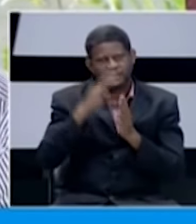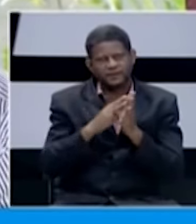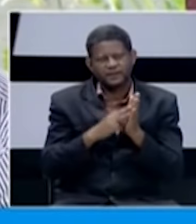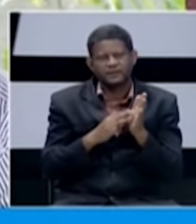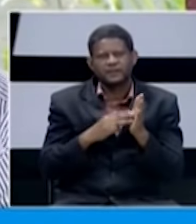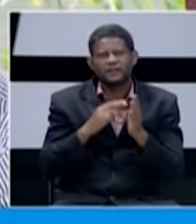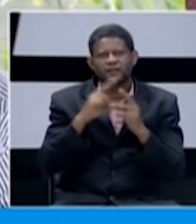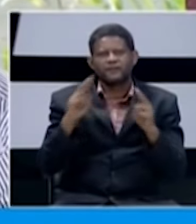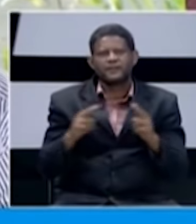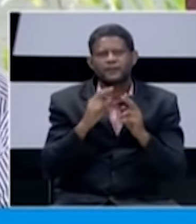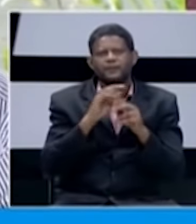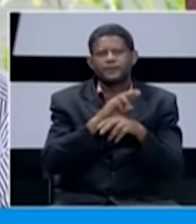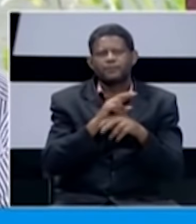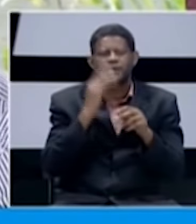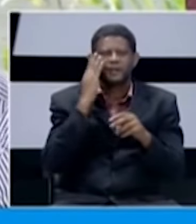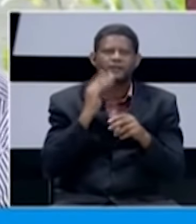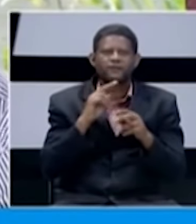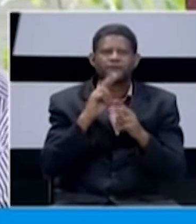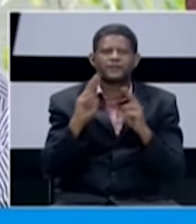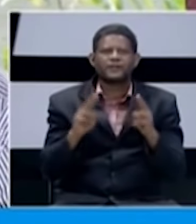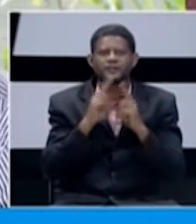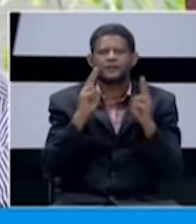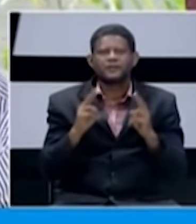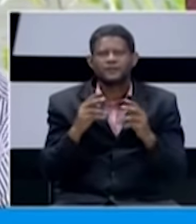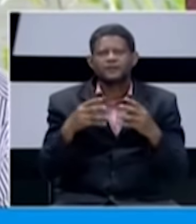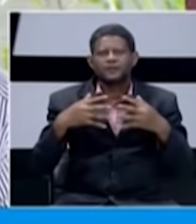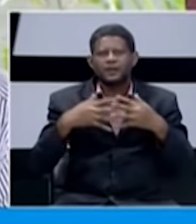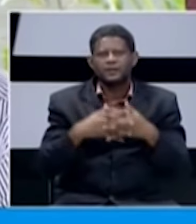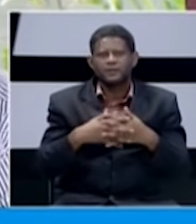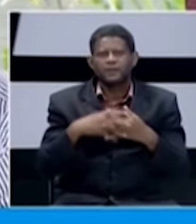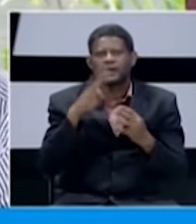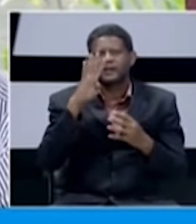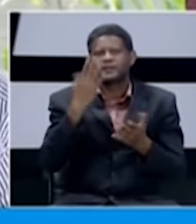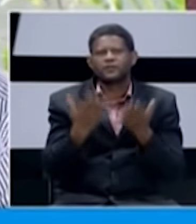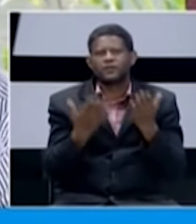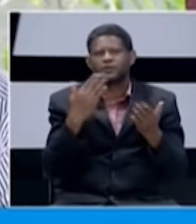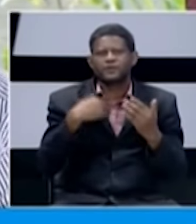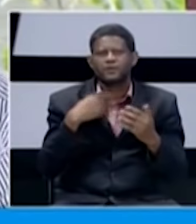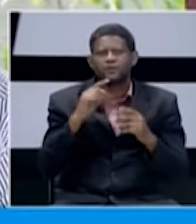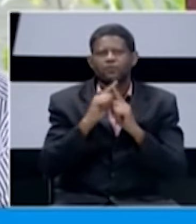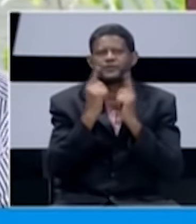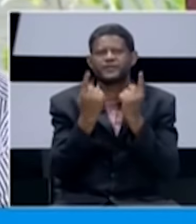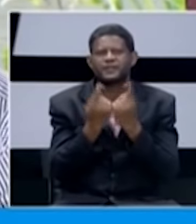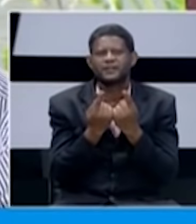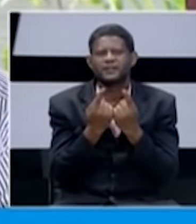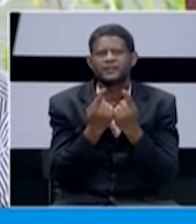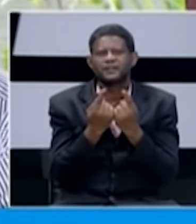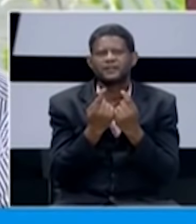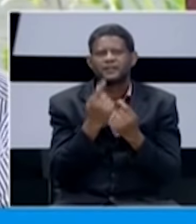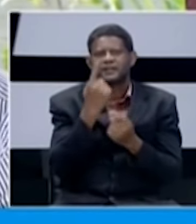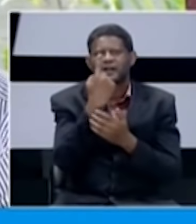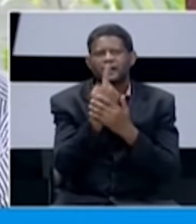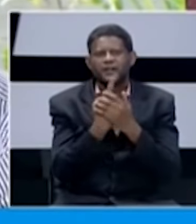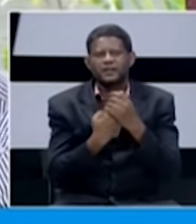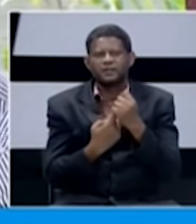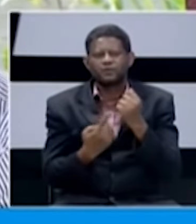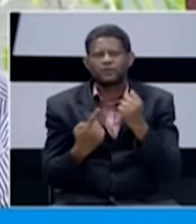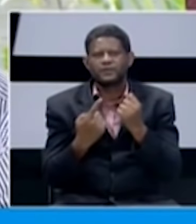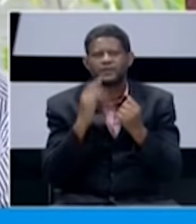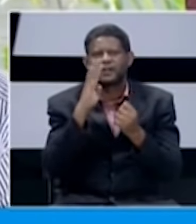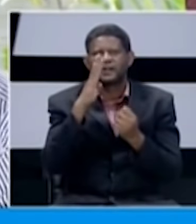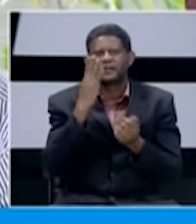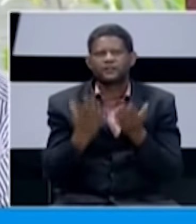ብሄራዊ ፌደራሊዝም እውን ዝበሃል ተጨፍሊቑ እቲ ኣብ 4 ኪሎ ዘሎ ጉጅለ ናይ ኣህዳውነት ካብ